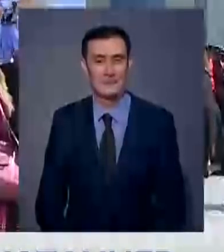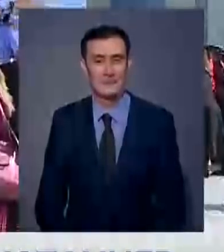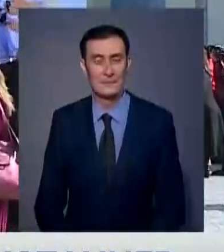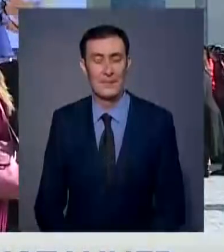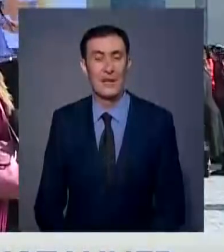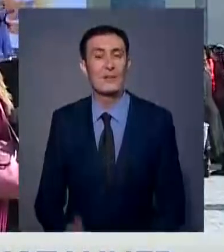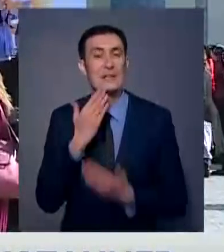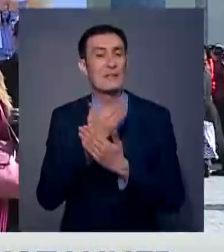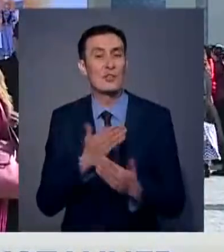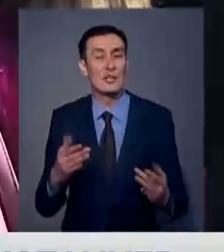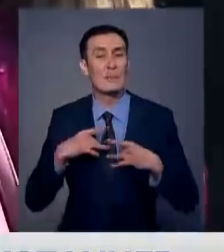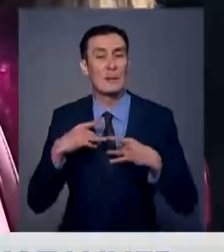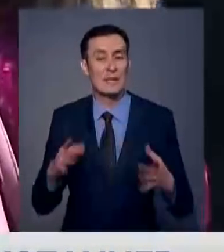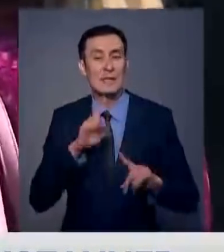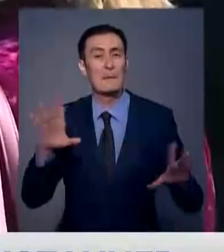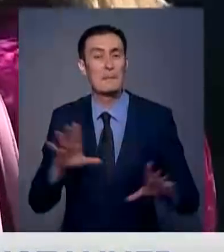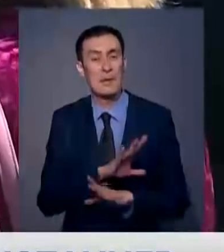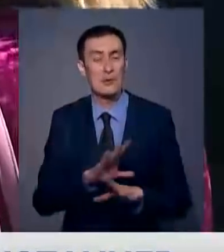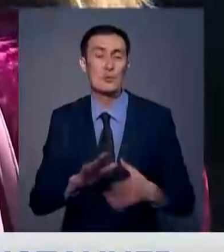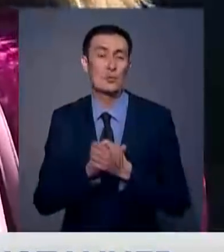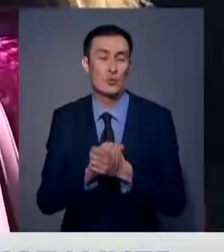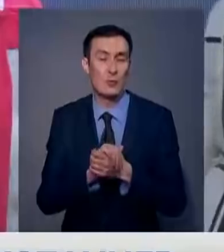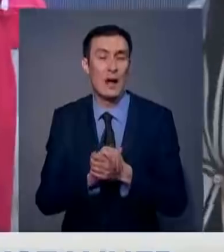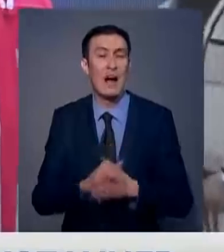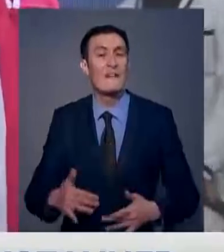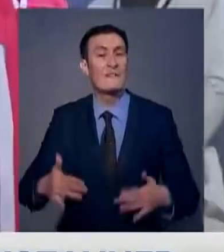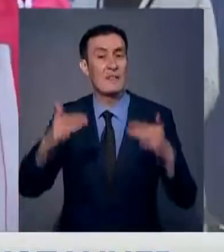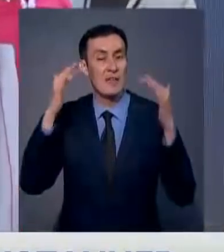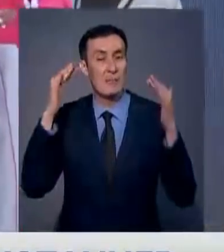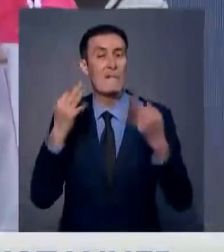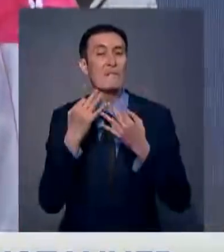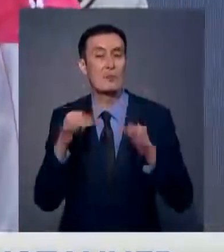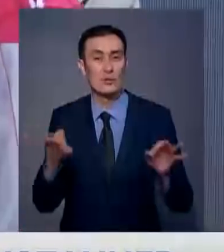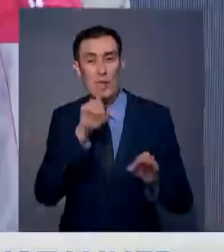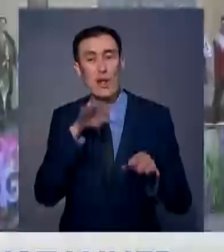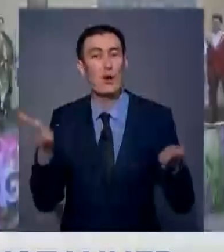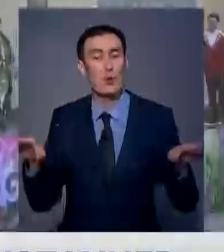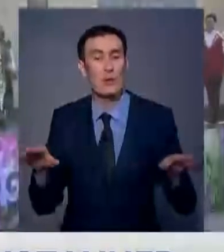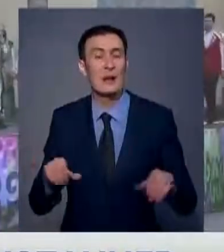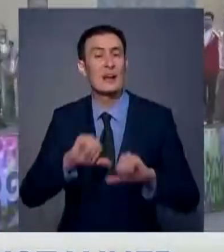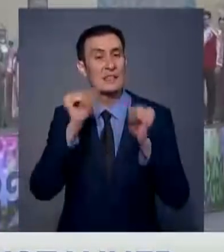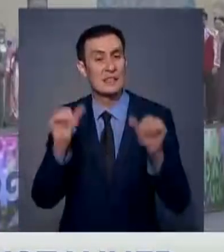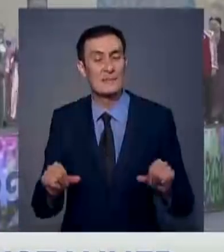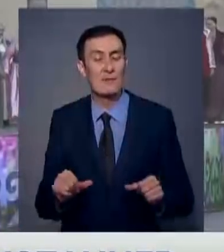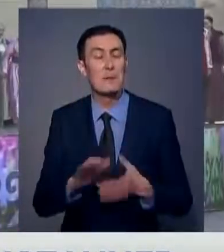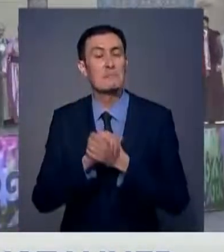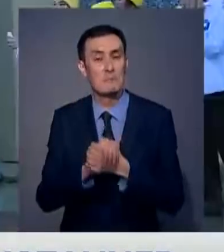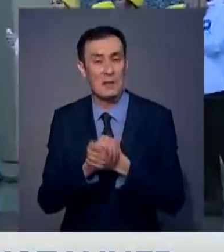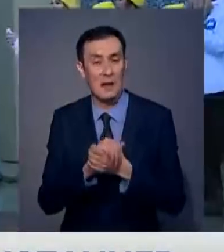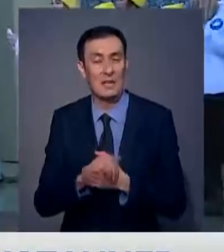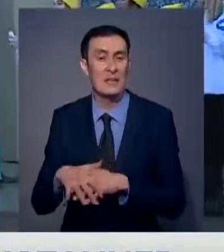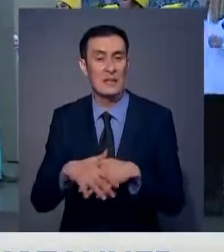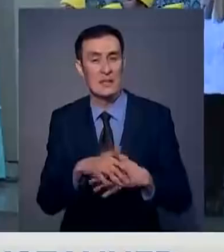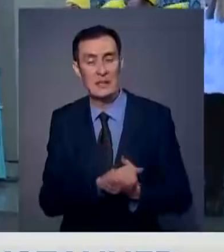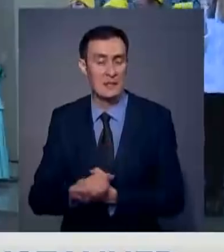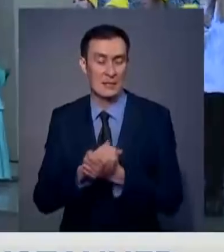В завершении праздника исполнили песню дружбы, а в небо выпустили голубей, как символ мира и единства казахстанцев.